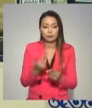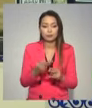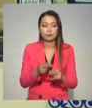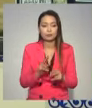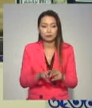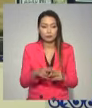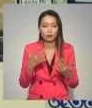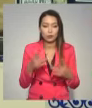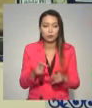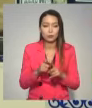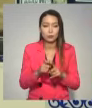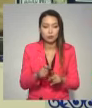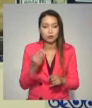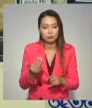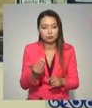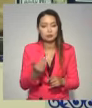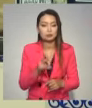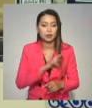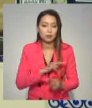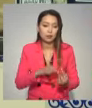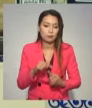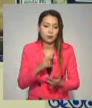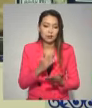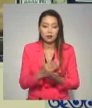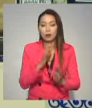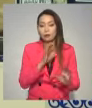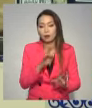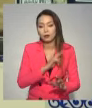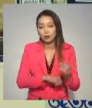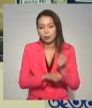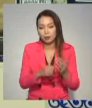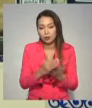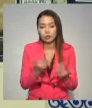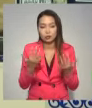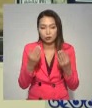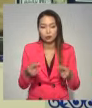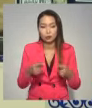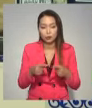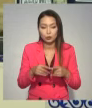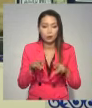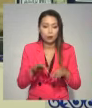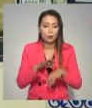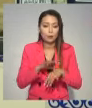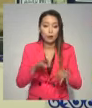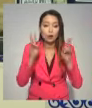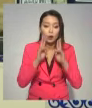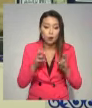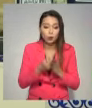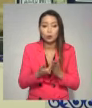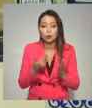средств, предоставленных ему для поддержания бизнес-инициативы. На сегодняшний день органам уголовного преследования проводится досудебное расследование.